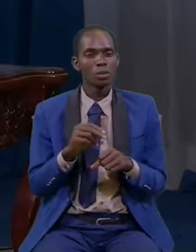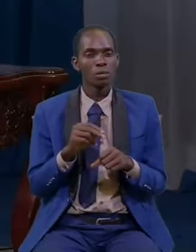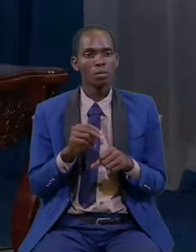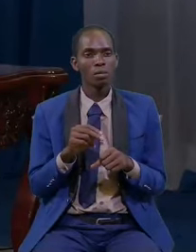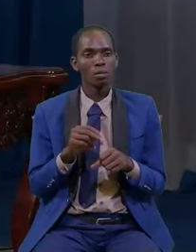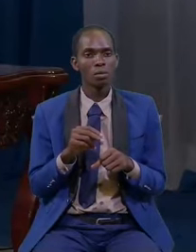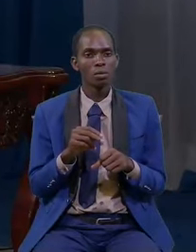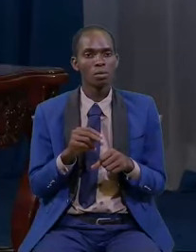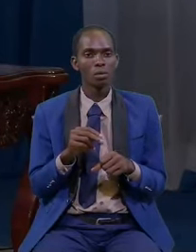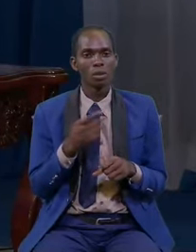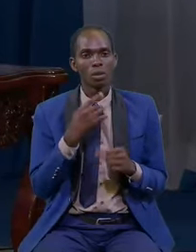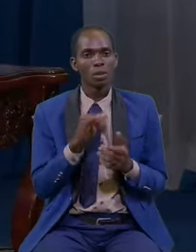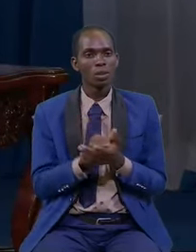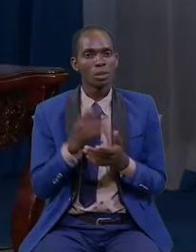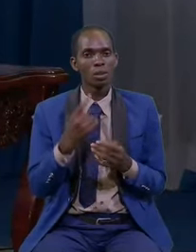nations